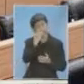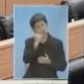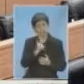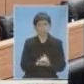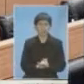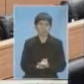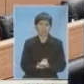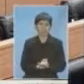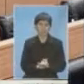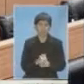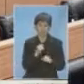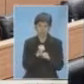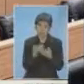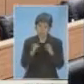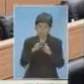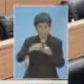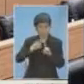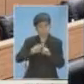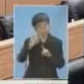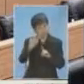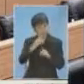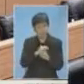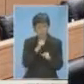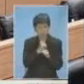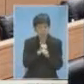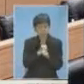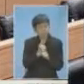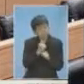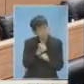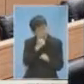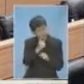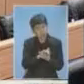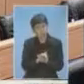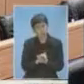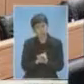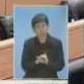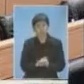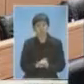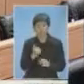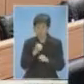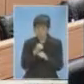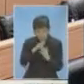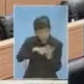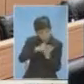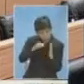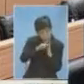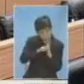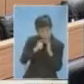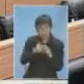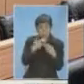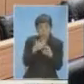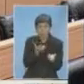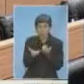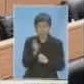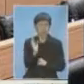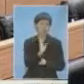มครับมีเวลาปิดสภาไป3เดือนทำอะไรใหญ่ๆก็ต้องทำให้ได้บ้างแล้วก็ต้องมีแผนที่ดีไม่ใช่ปล่อยสภา